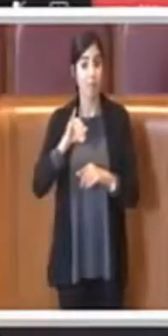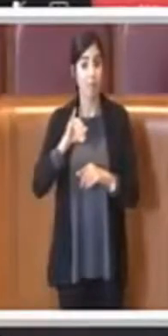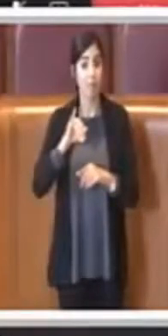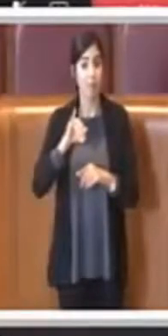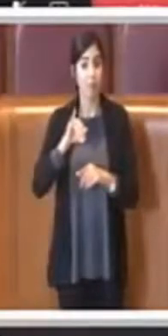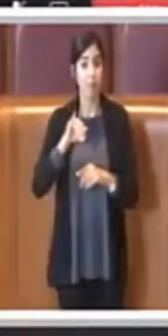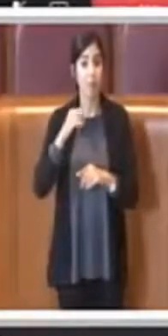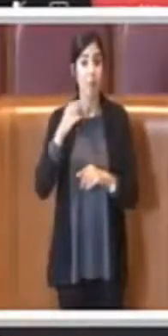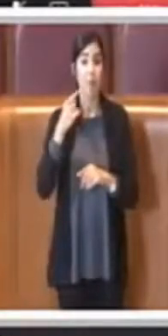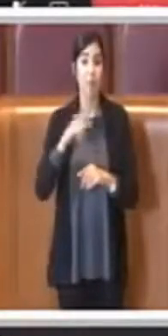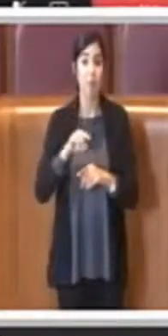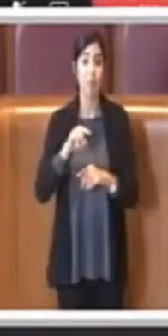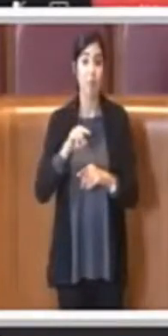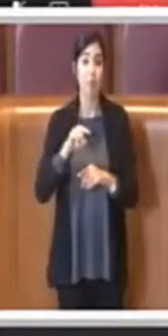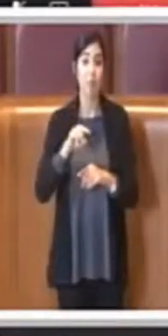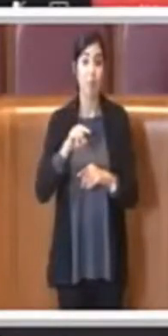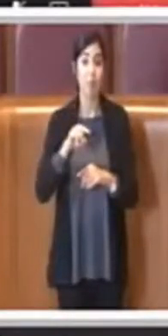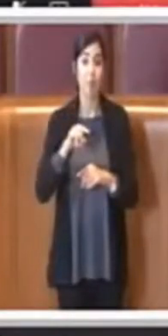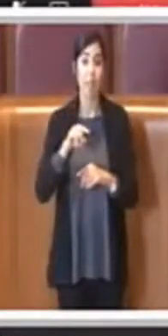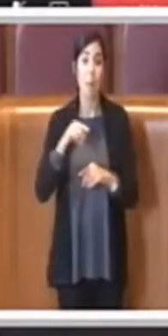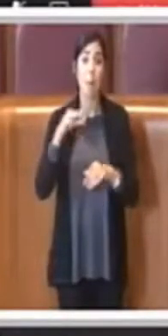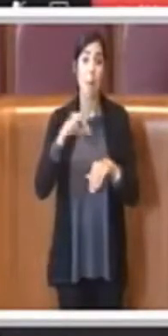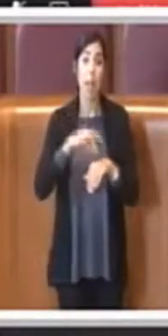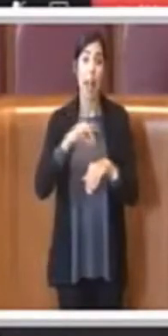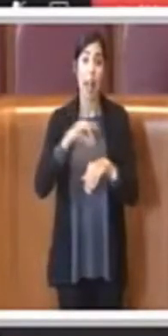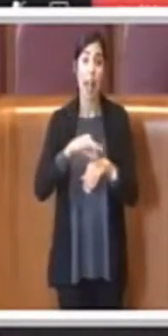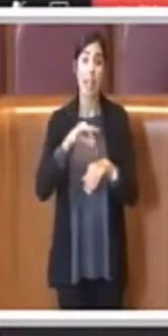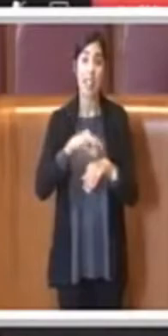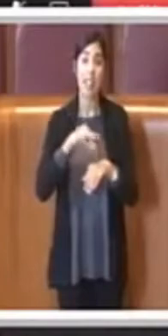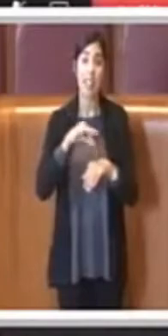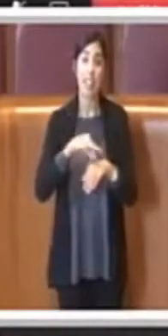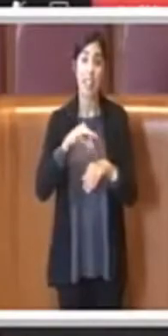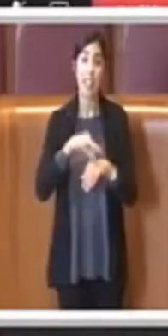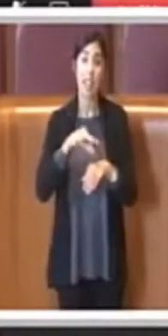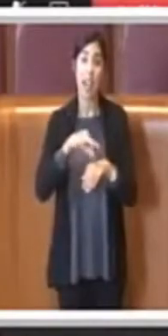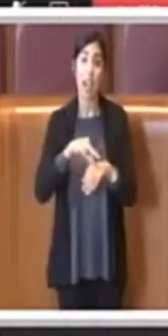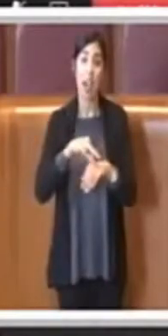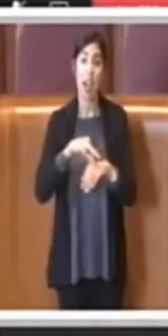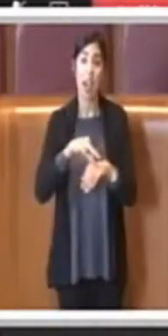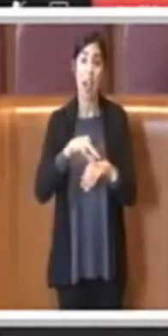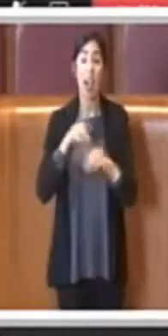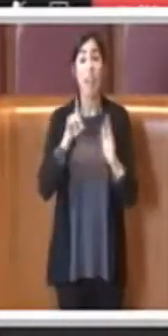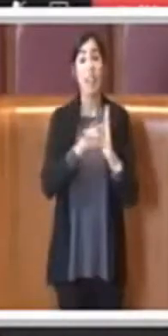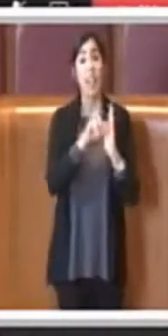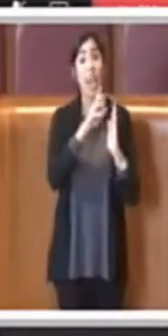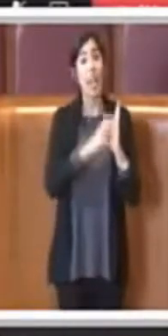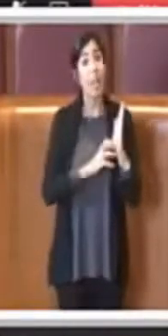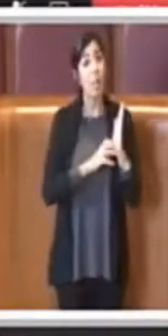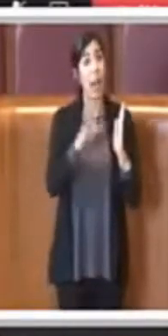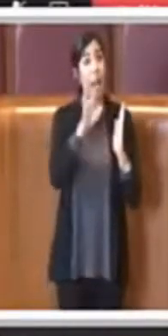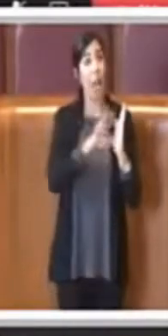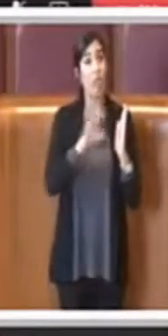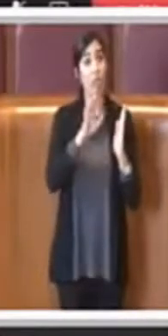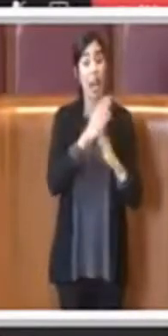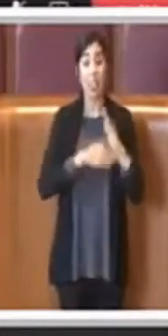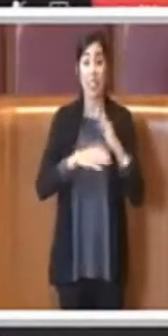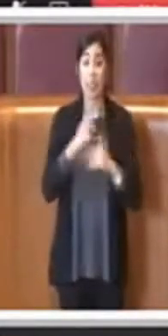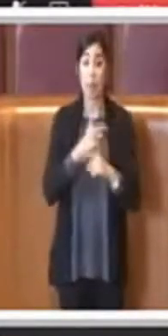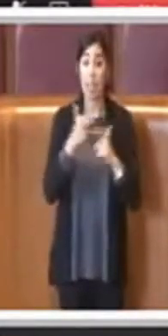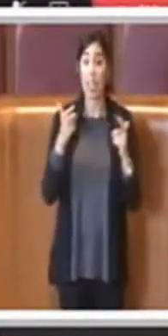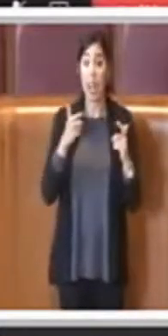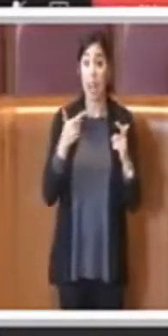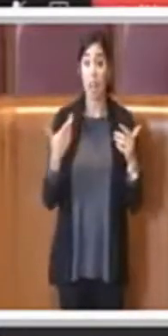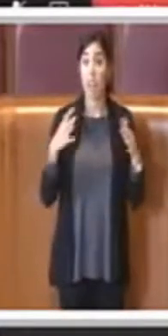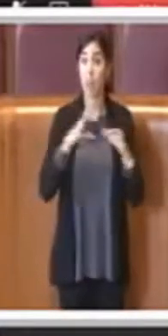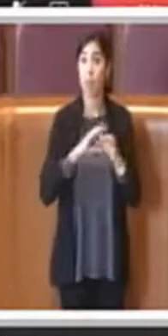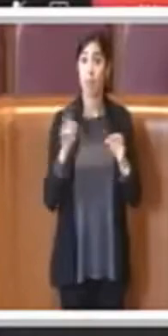diciamo una malattia che non la delibera regionale dei disabili gravi non ha